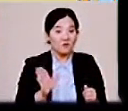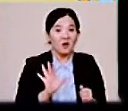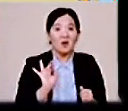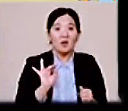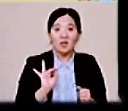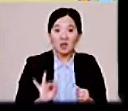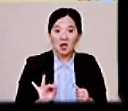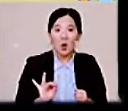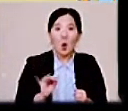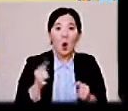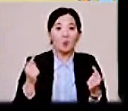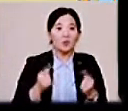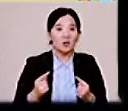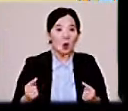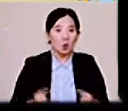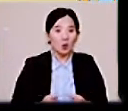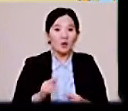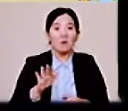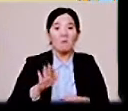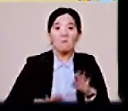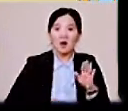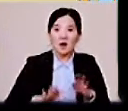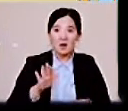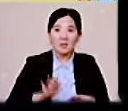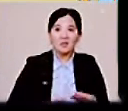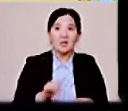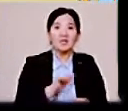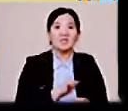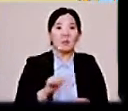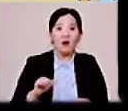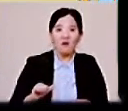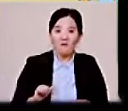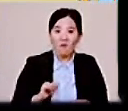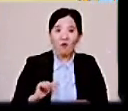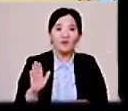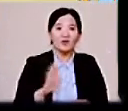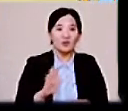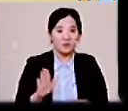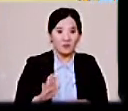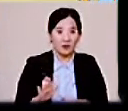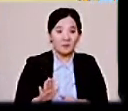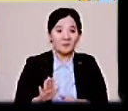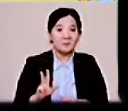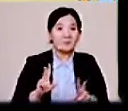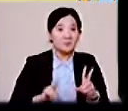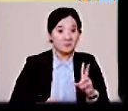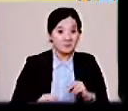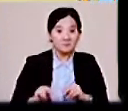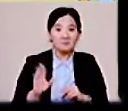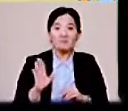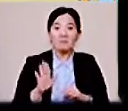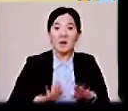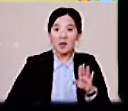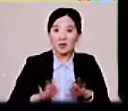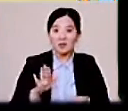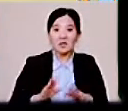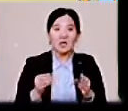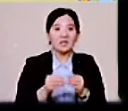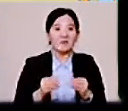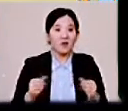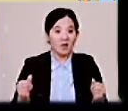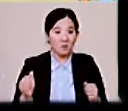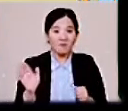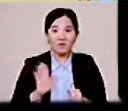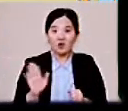и определенно масса самого вещества. То есть масса